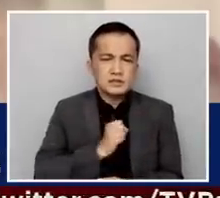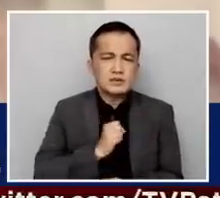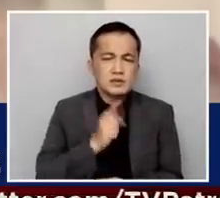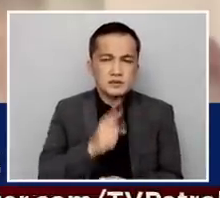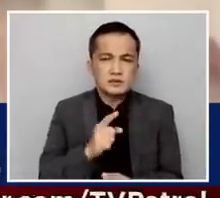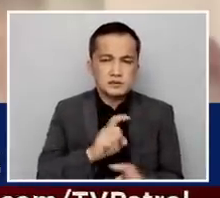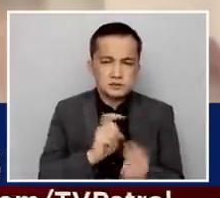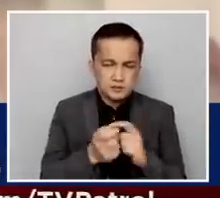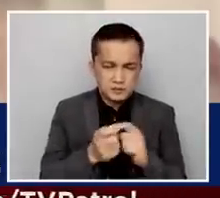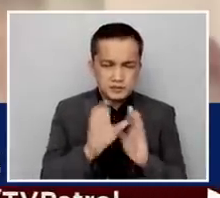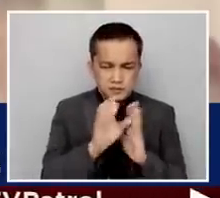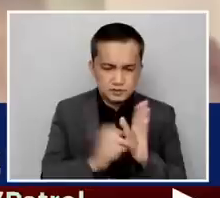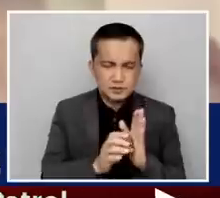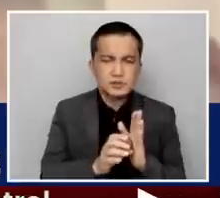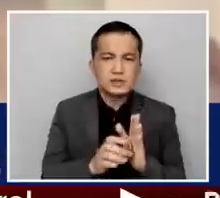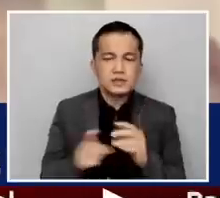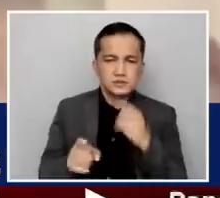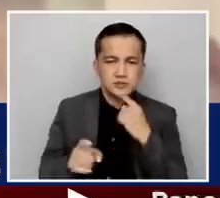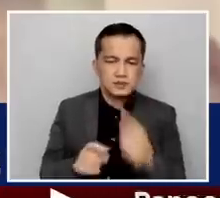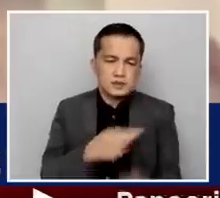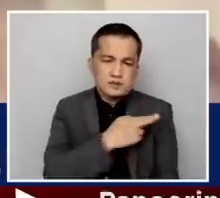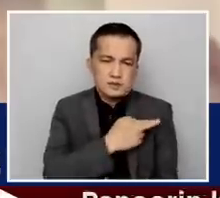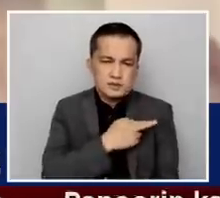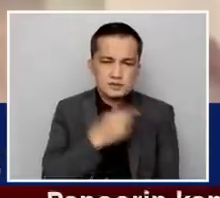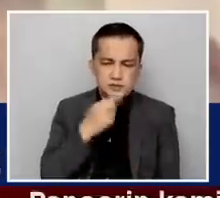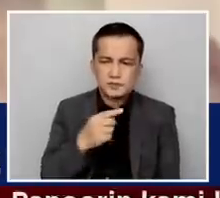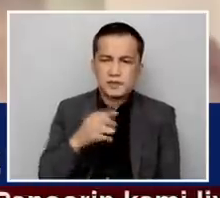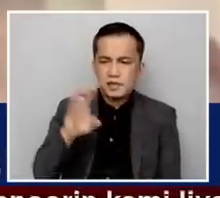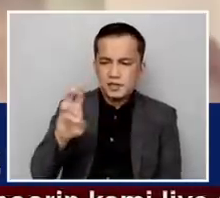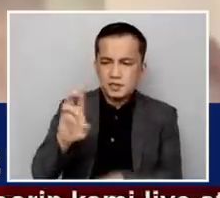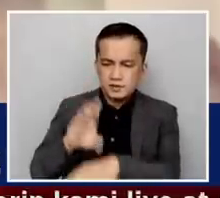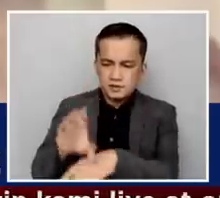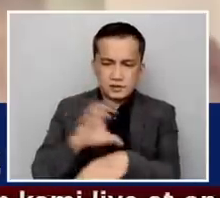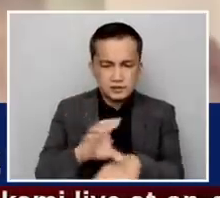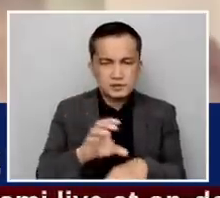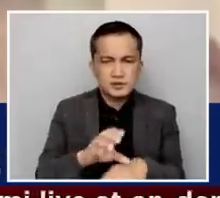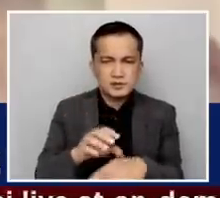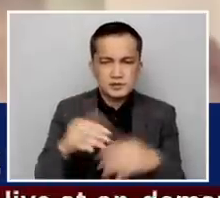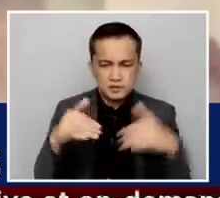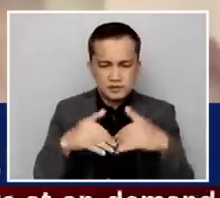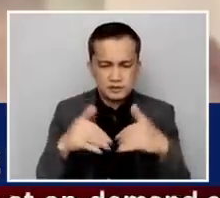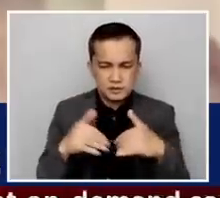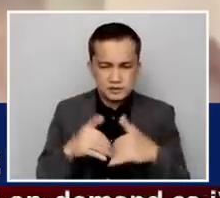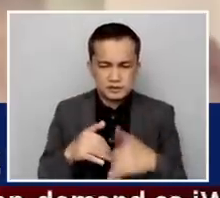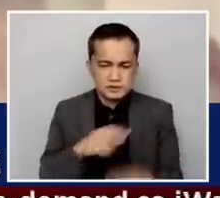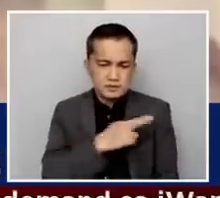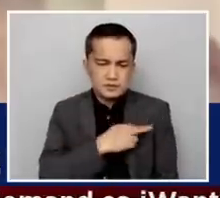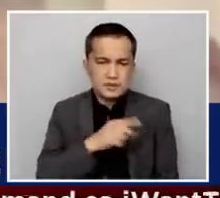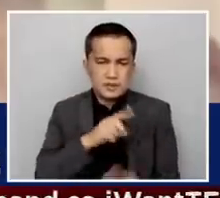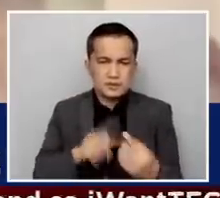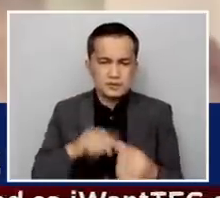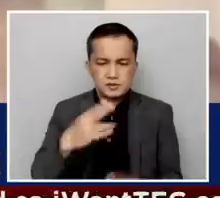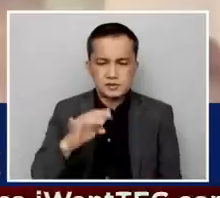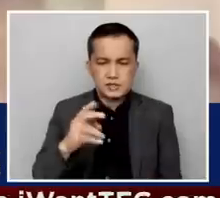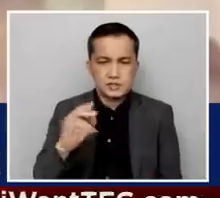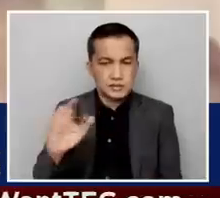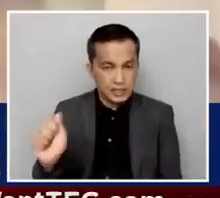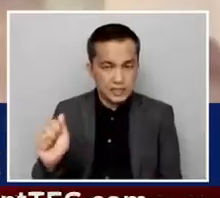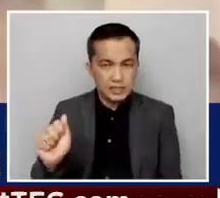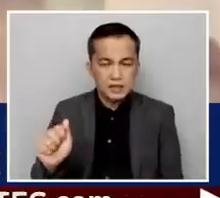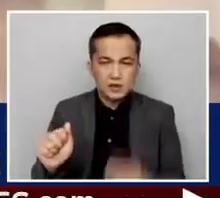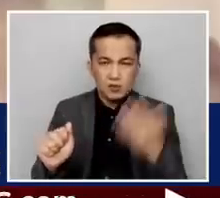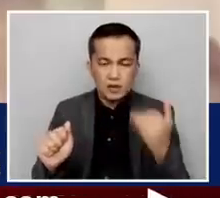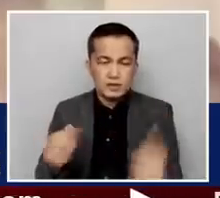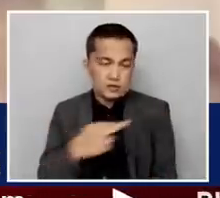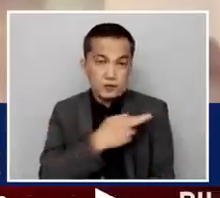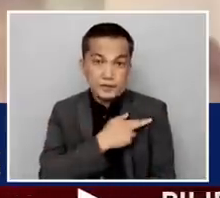Codes. Katunayan, nakaka-anim ng consultation meetings itong si Padilla tungkol sa charter change dahil naniniwala